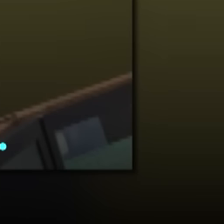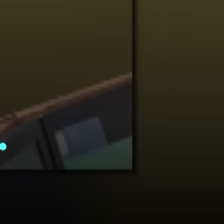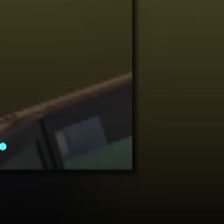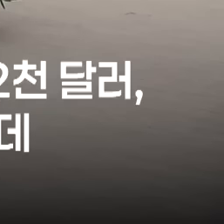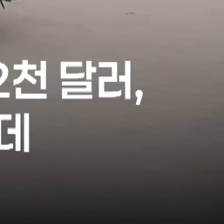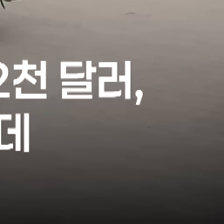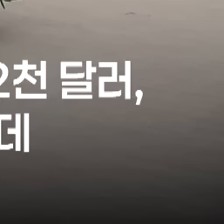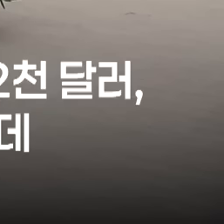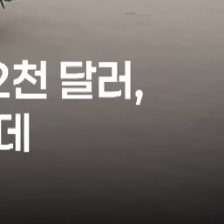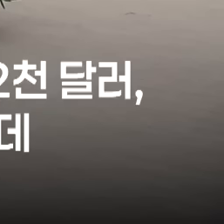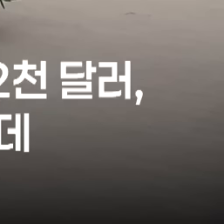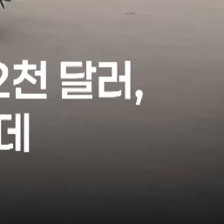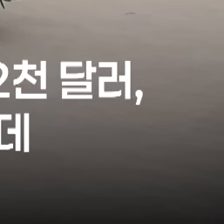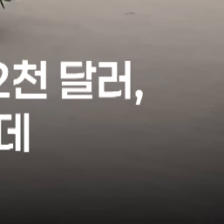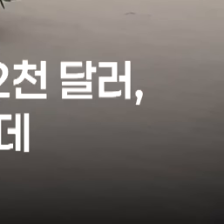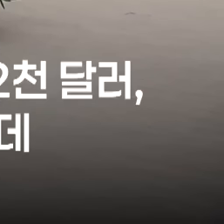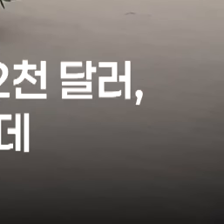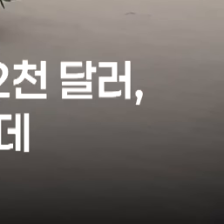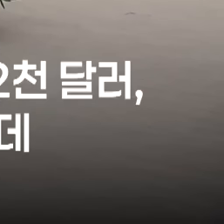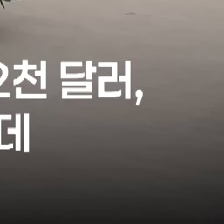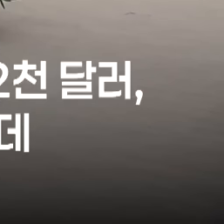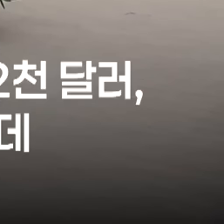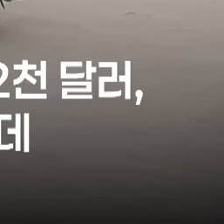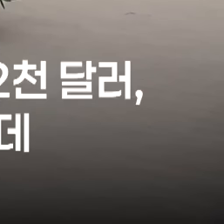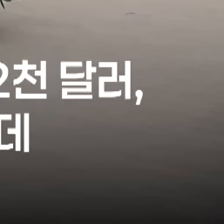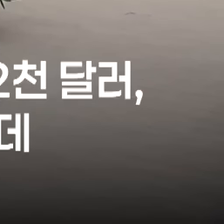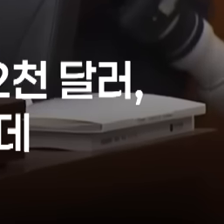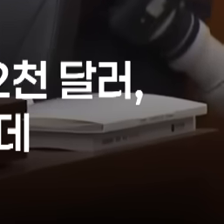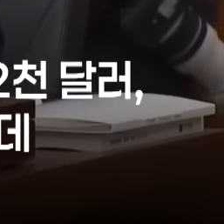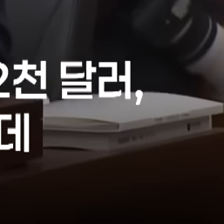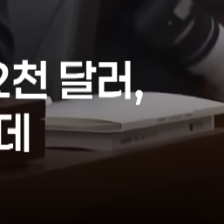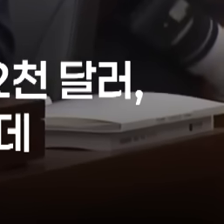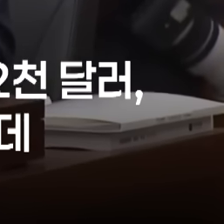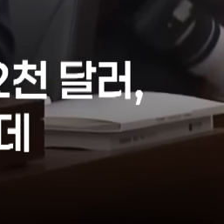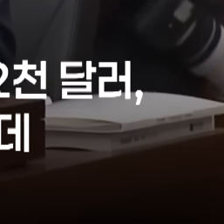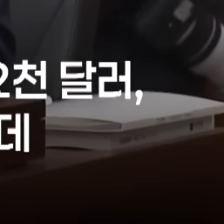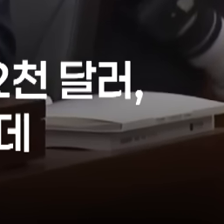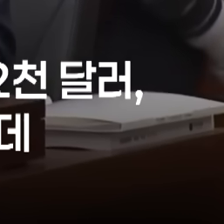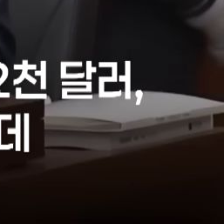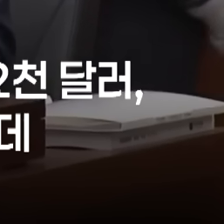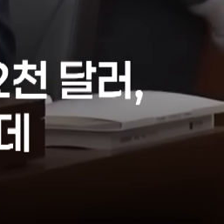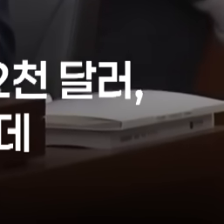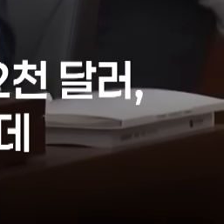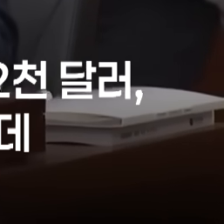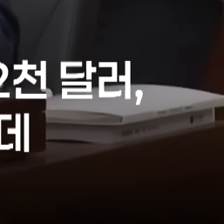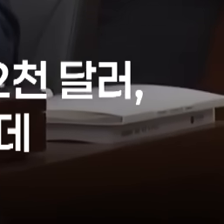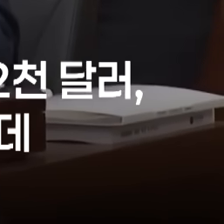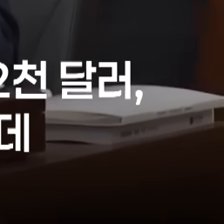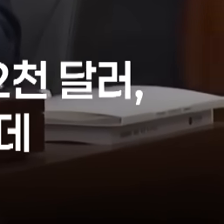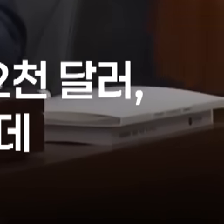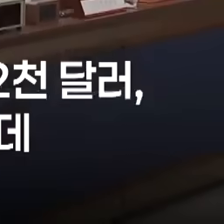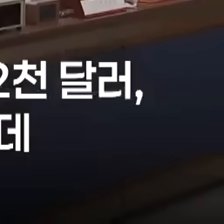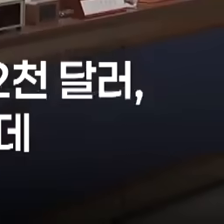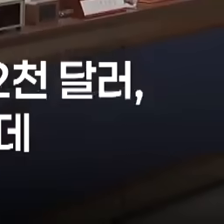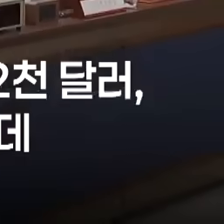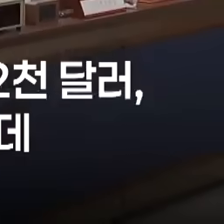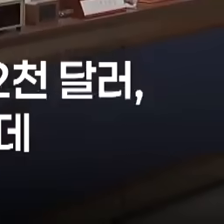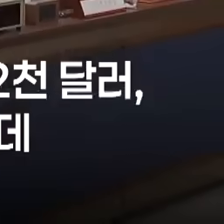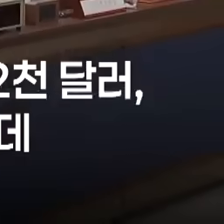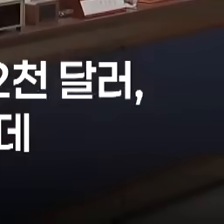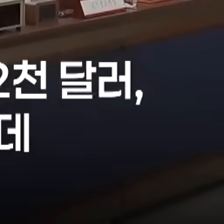비슷하지 않을까 싶습니다. 국정원은 어제 국정감사에서 북한 병사 1인당 월 2,000달러, 우리 돈